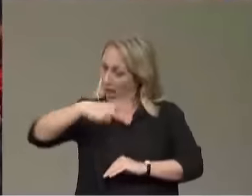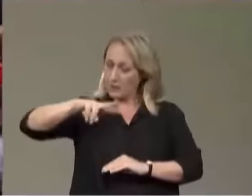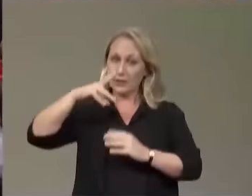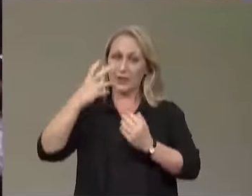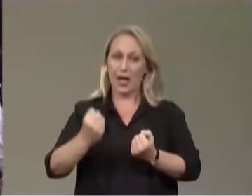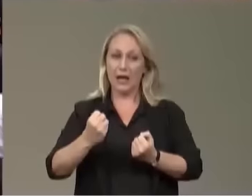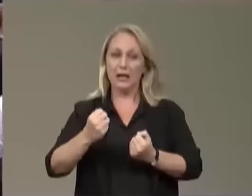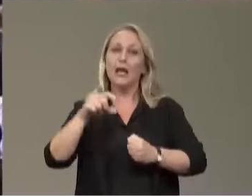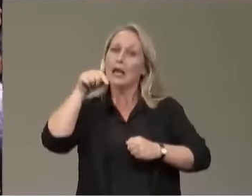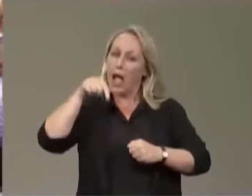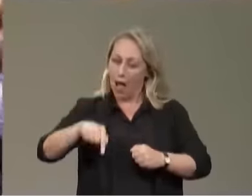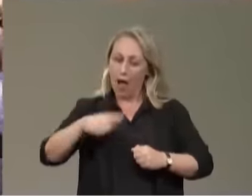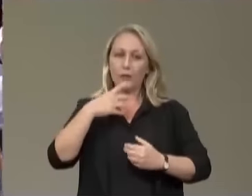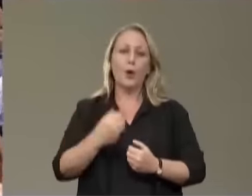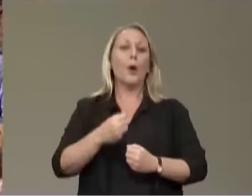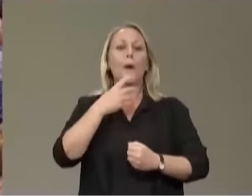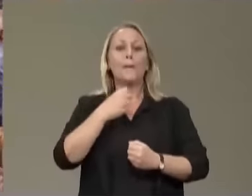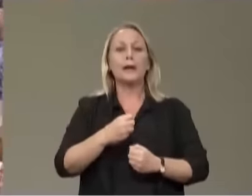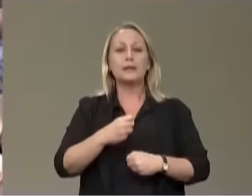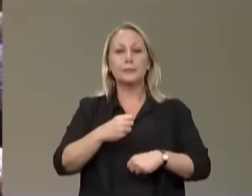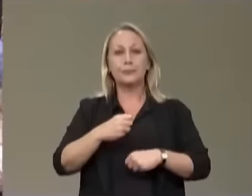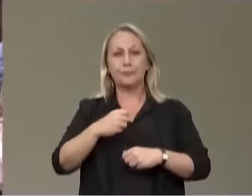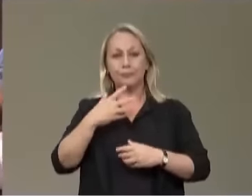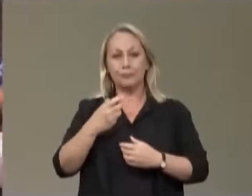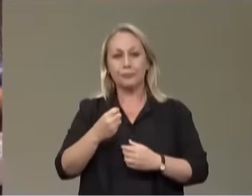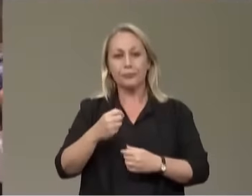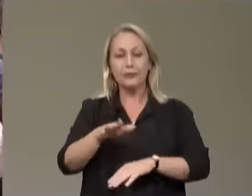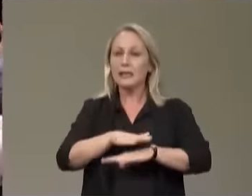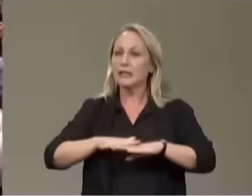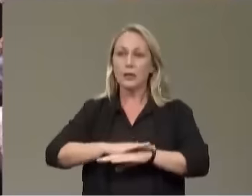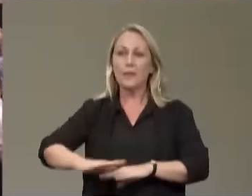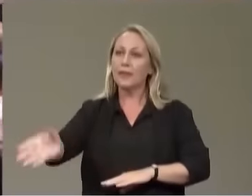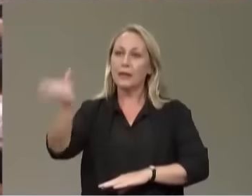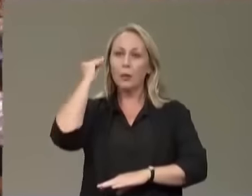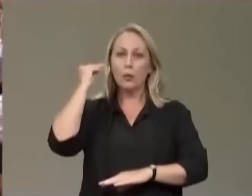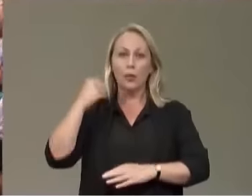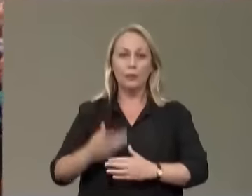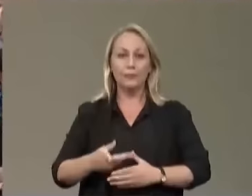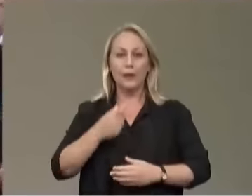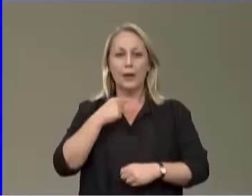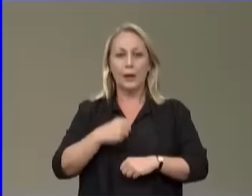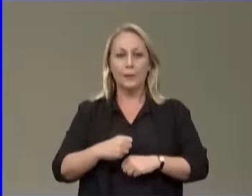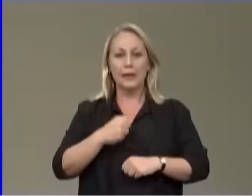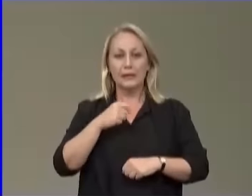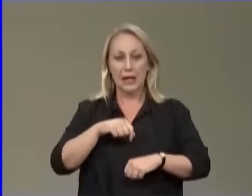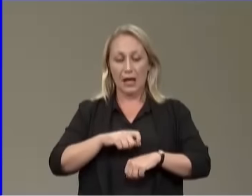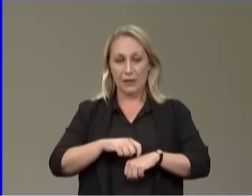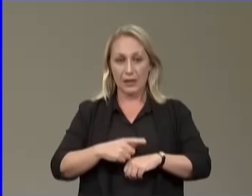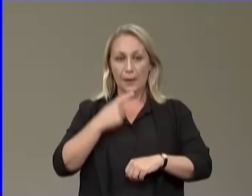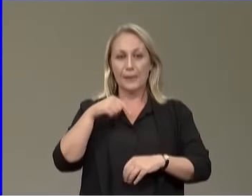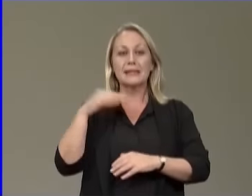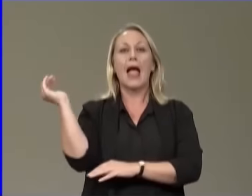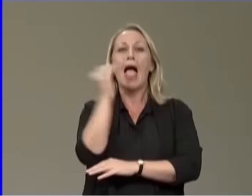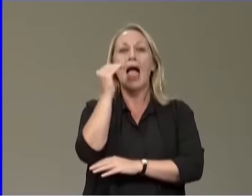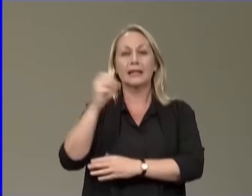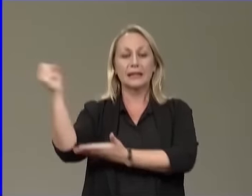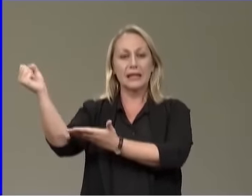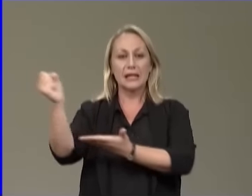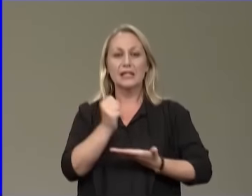Είναι μια εξέλιξη που θα συμπαρασύρει αυτόματα προς τα πάνω τριετίες και πολλά επιδόματα. Από την έκτακτη εισφορά